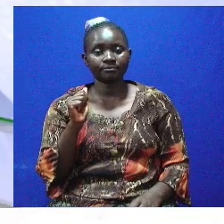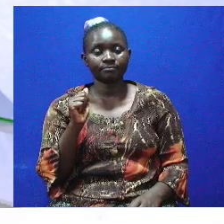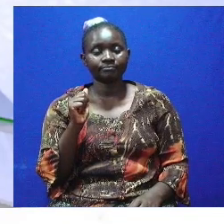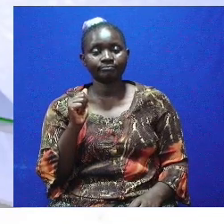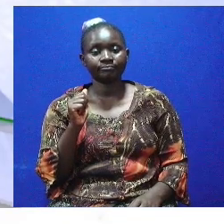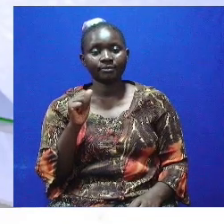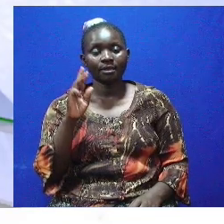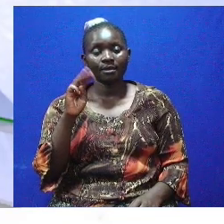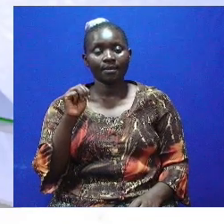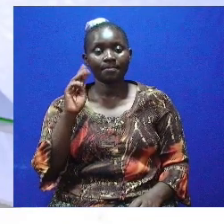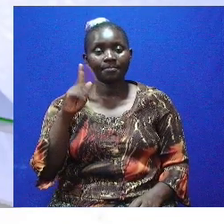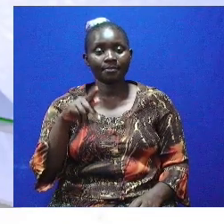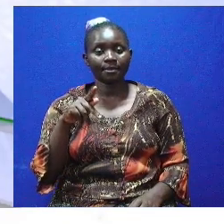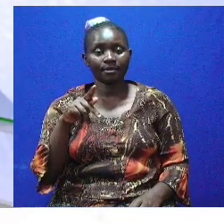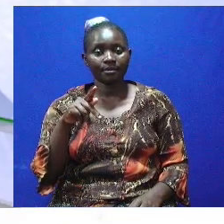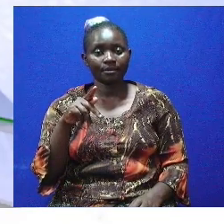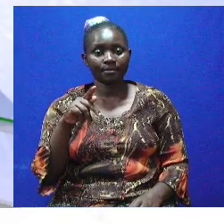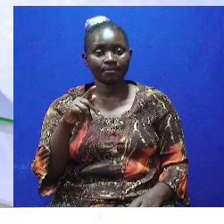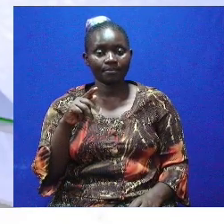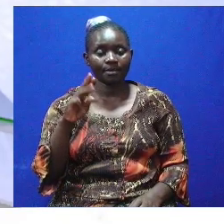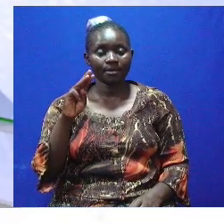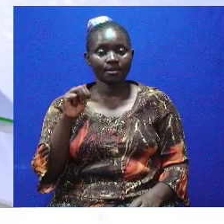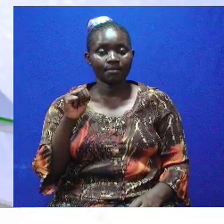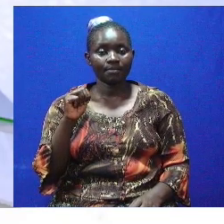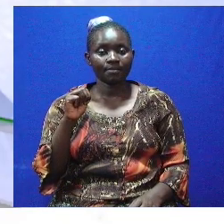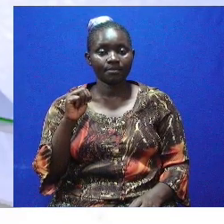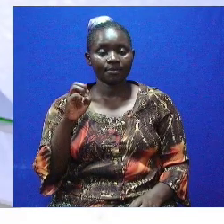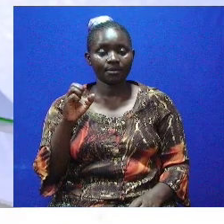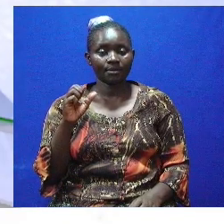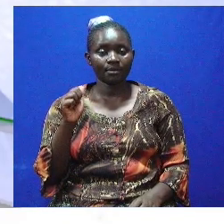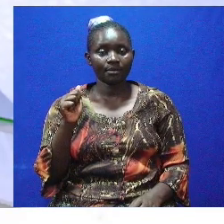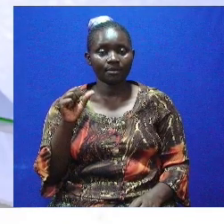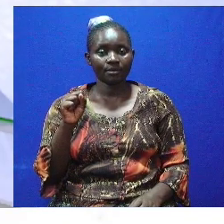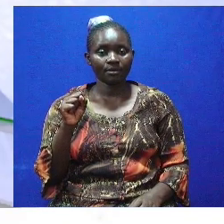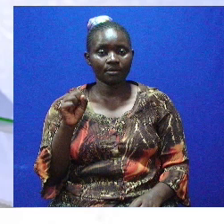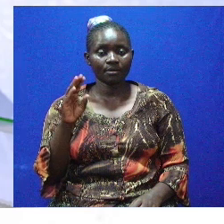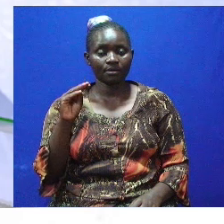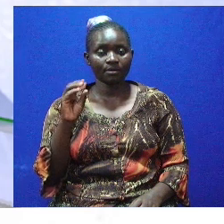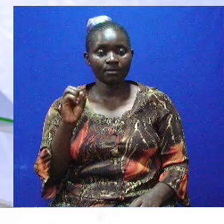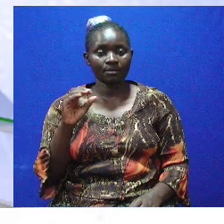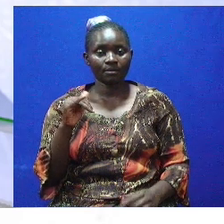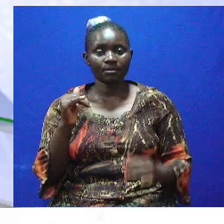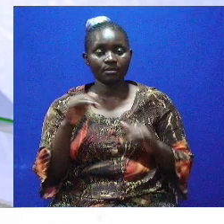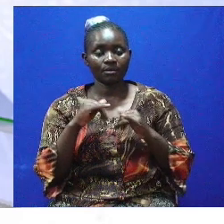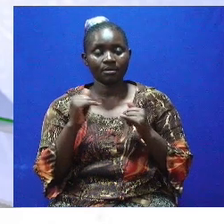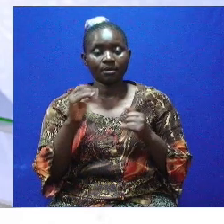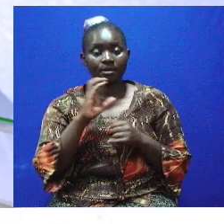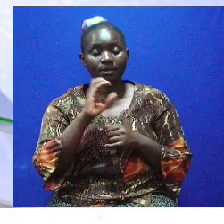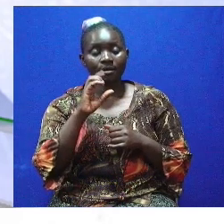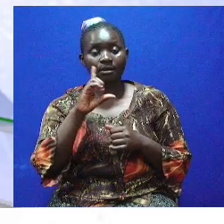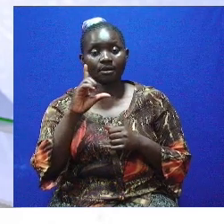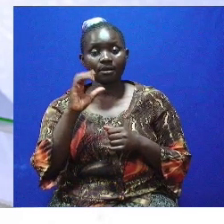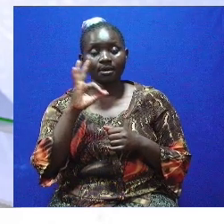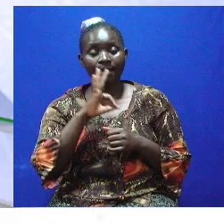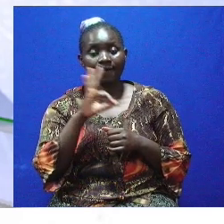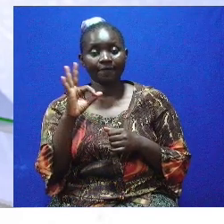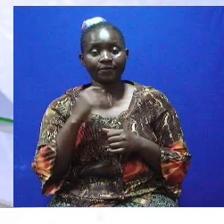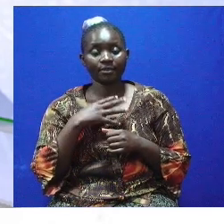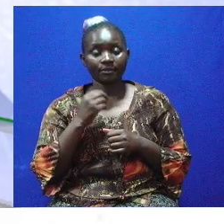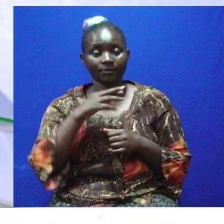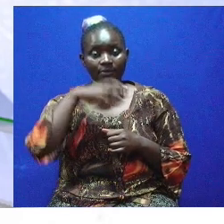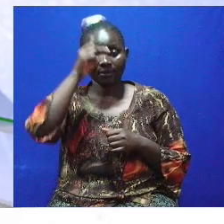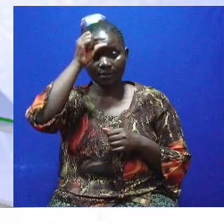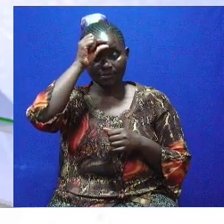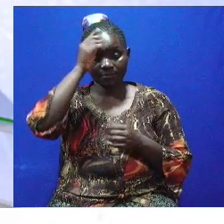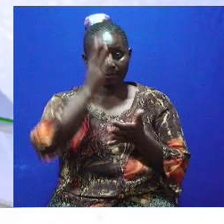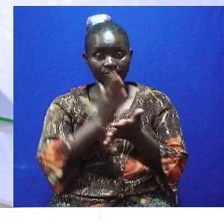Umubunge ya constituency ya kututu masawa ime kaunti ya Nyamira kilibu Gisairo nigo ababere kwenye kugania serikali